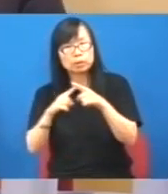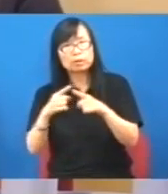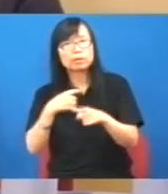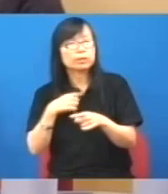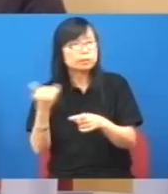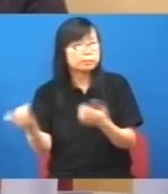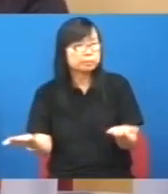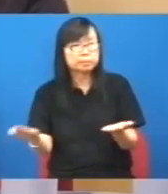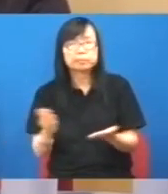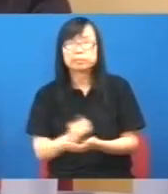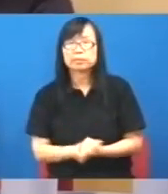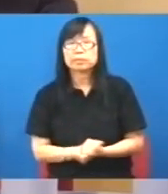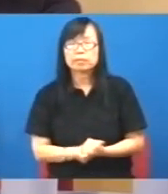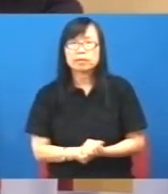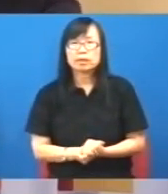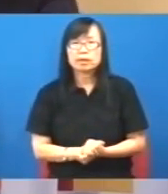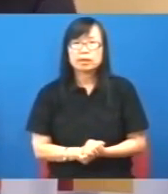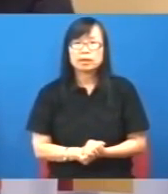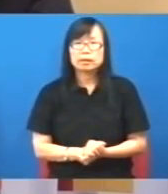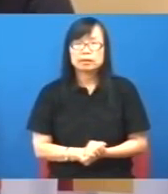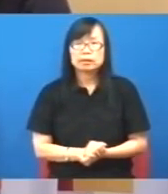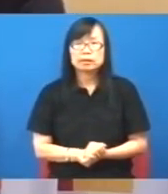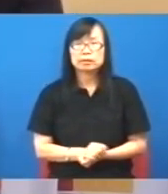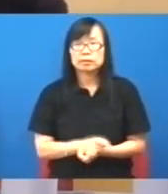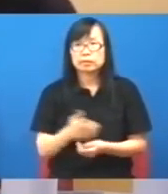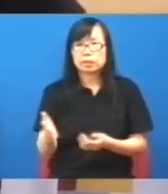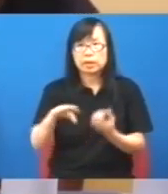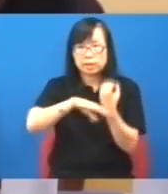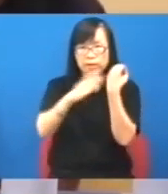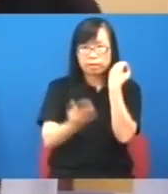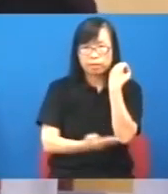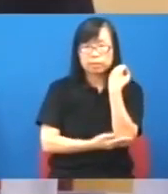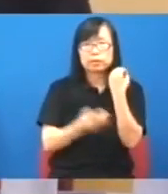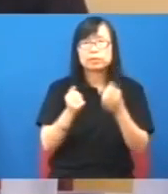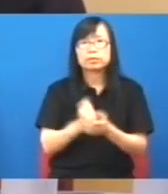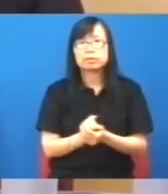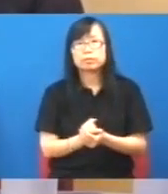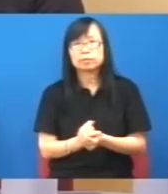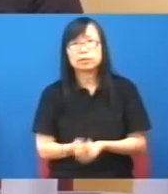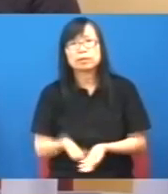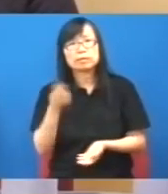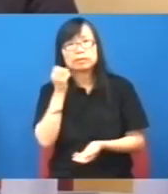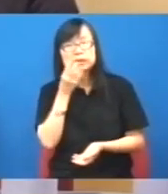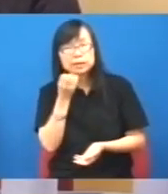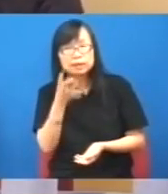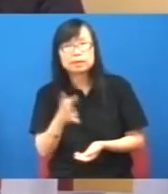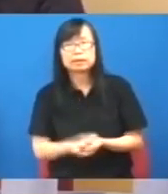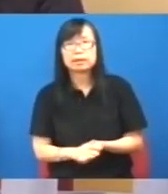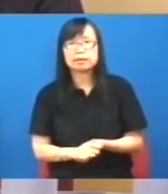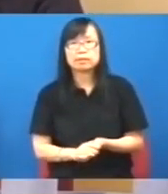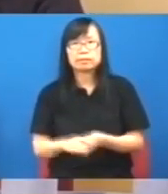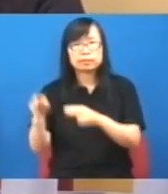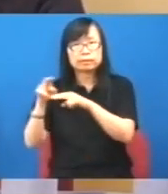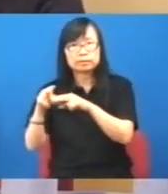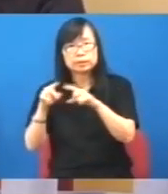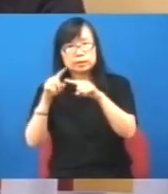啦。咁普通一個人一定係唔會噶啦。即係雖然間法例上係話，普通一個人都可以提請人大釋法，但係就一定唔會訴你嘅，